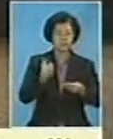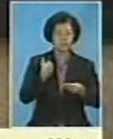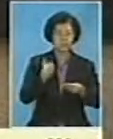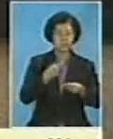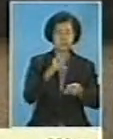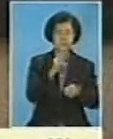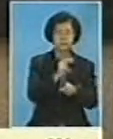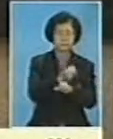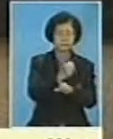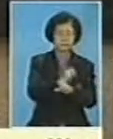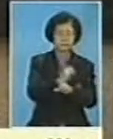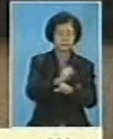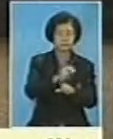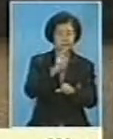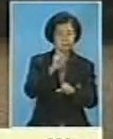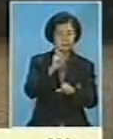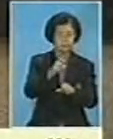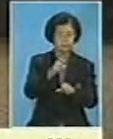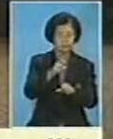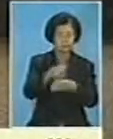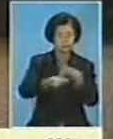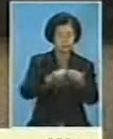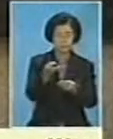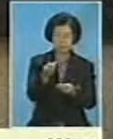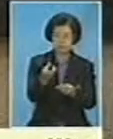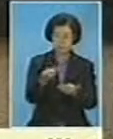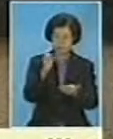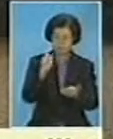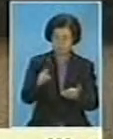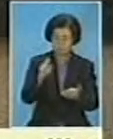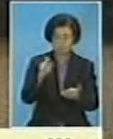ภารกิจที่จะระบายข้าวอย่างเร่งด่ว